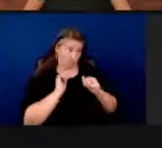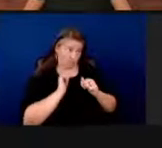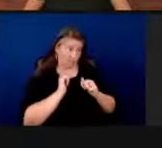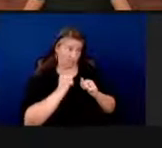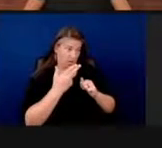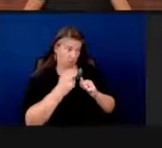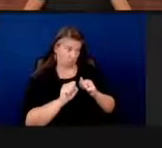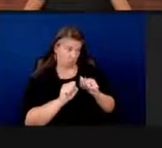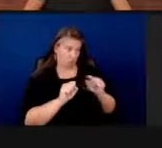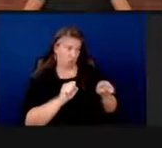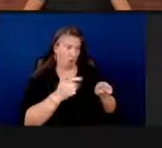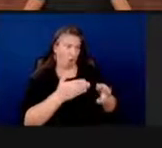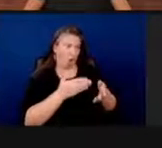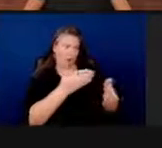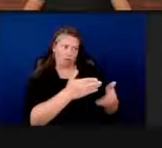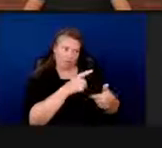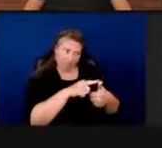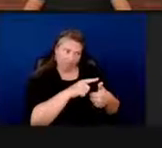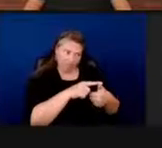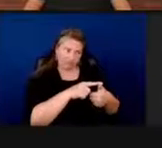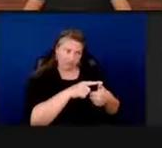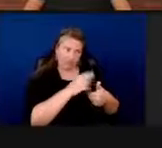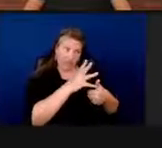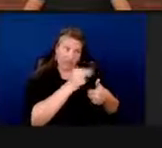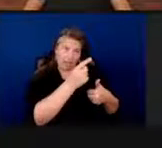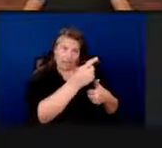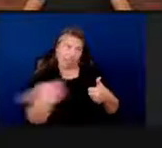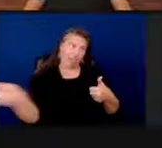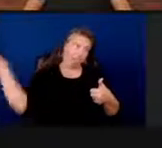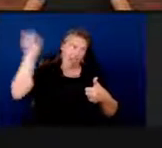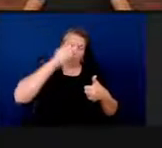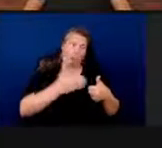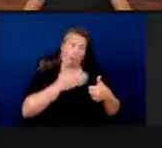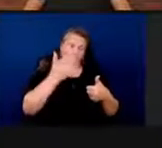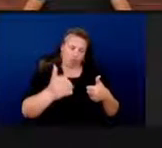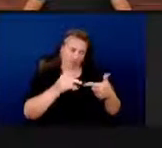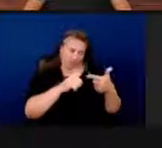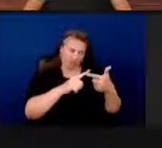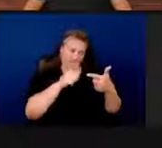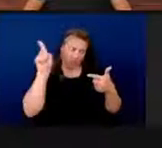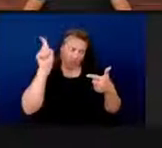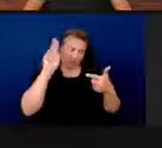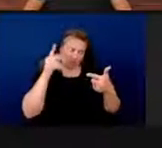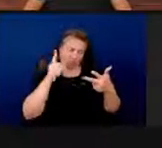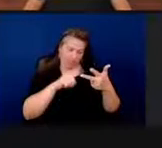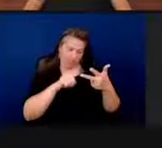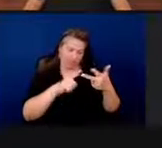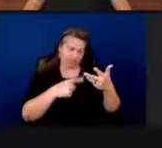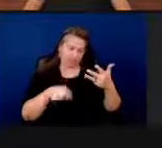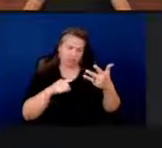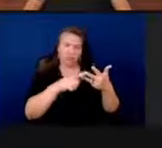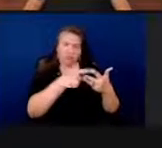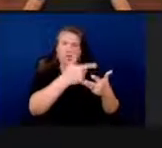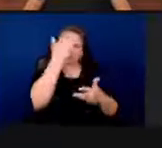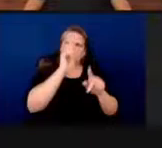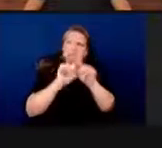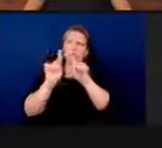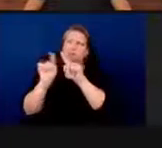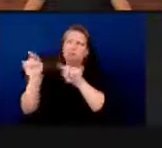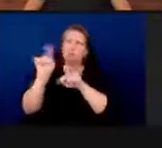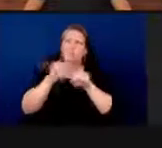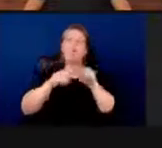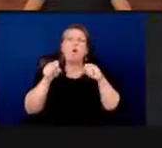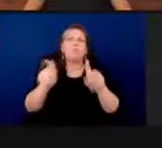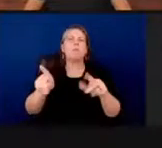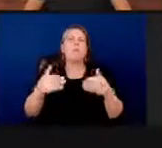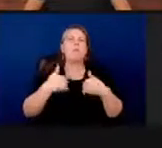مدرسة أو ثانية. أنا أيضا لم يكن لدي علم بكل المدارس في المقاطعة أو ما الذي تقدمه، ولكن